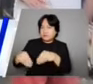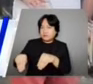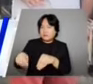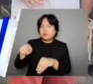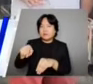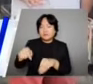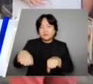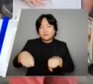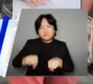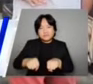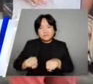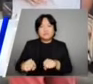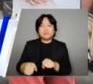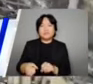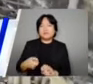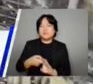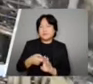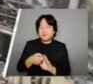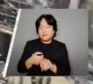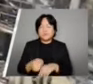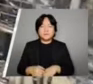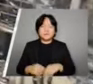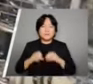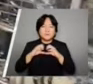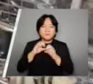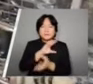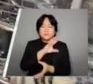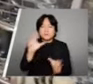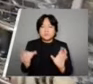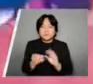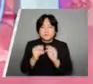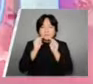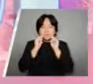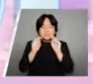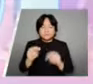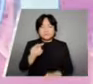Para sa GMA Integrated News, ako si Emil Sumangin, ang inyong saksi.